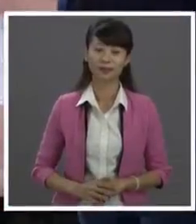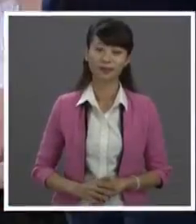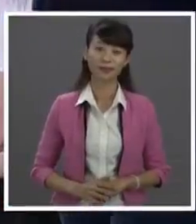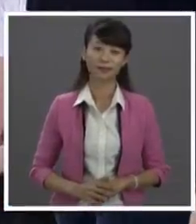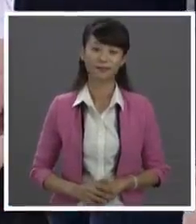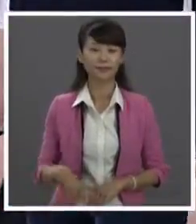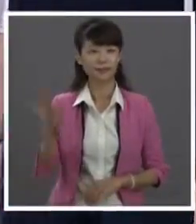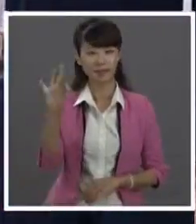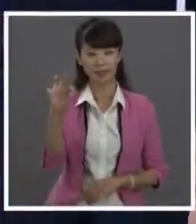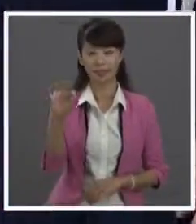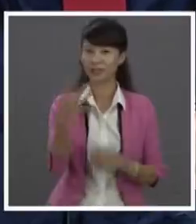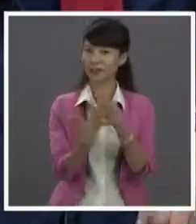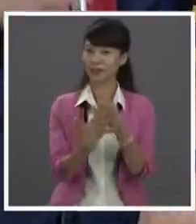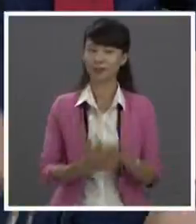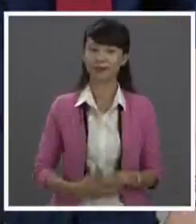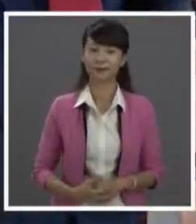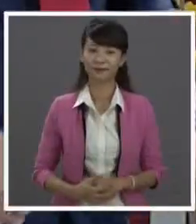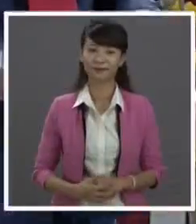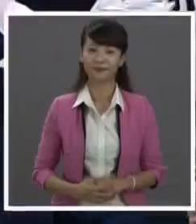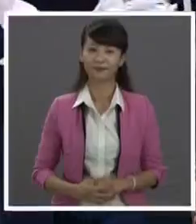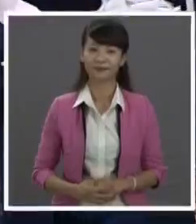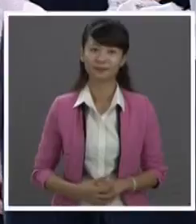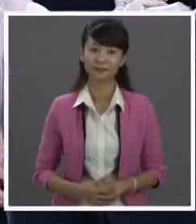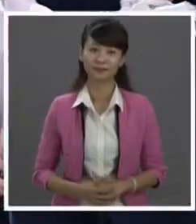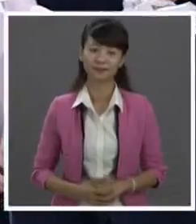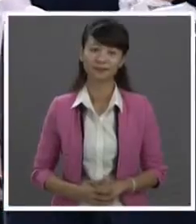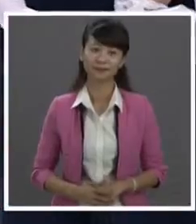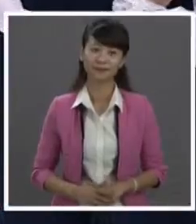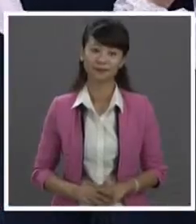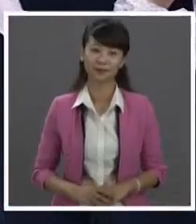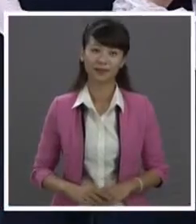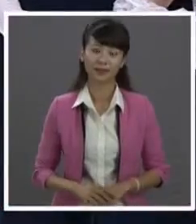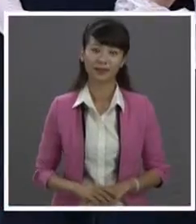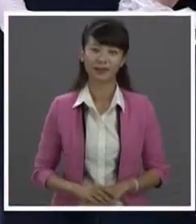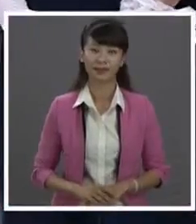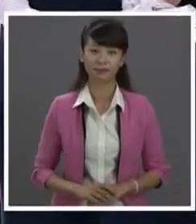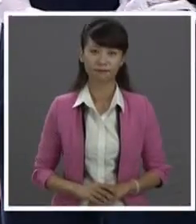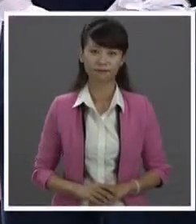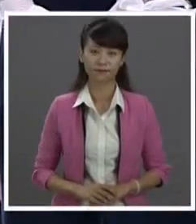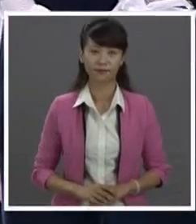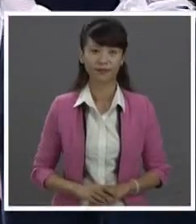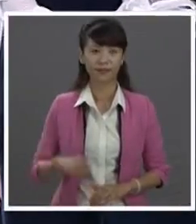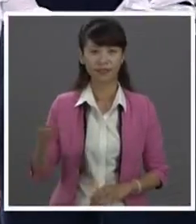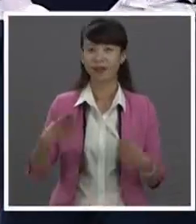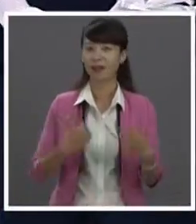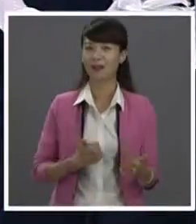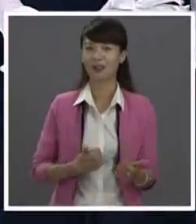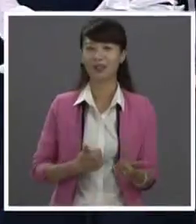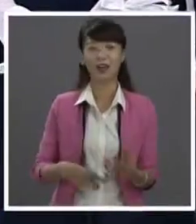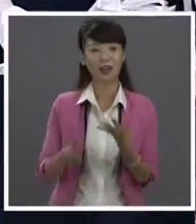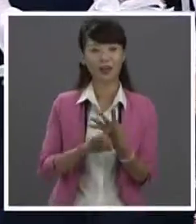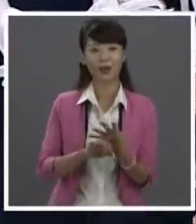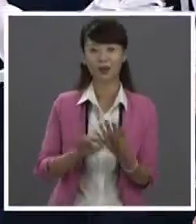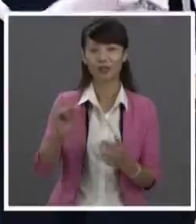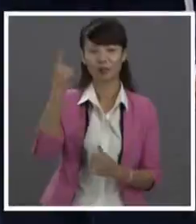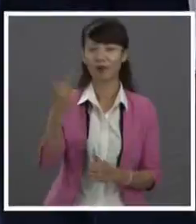讲。哎呀，哇 ，这个老师他的业余生活很丰富。 对，我觉得。 我们刚才说，10、15，